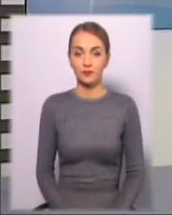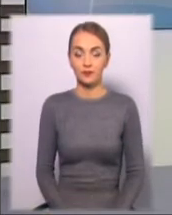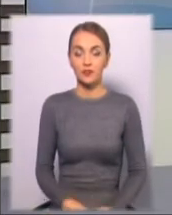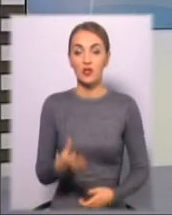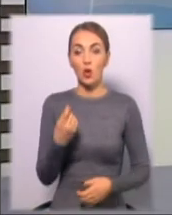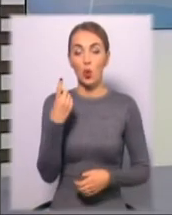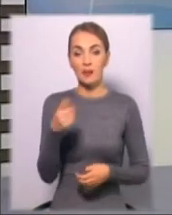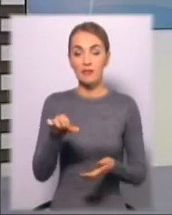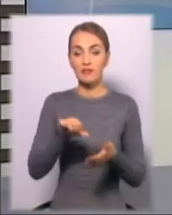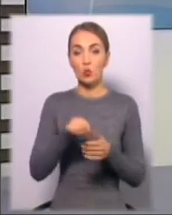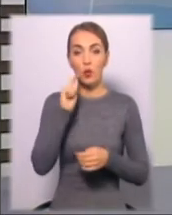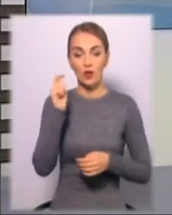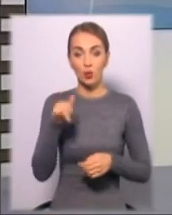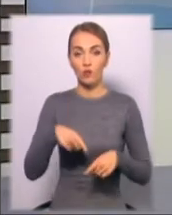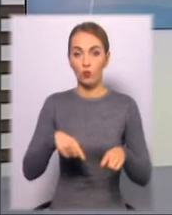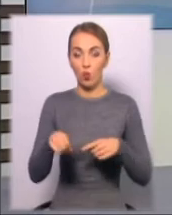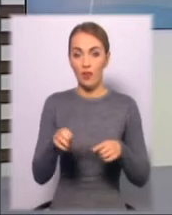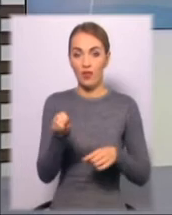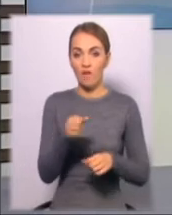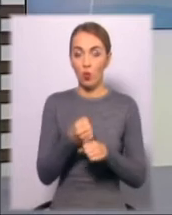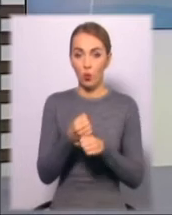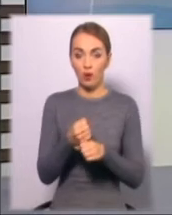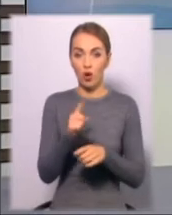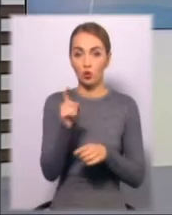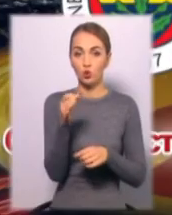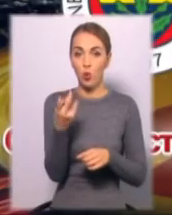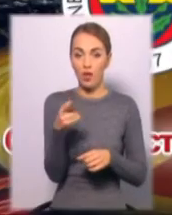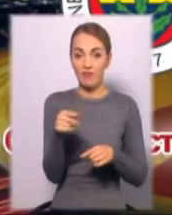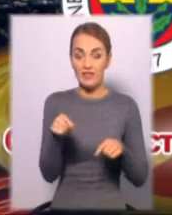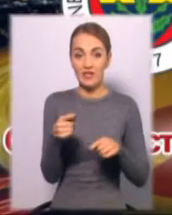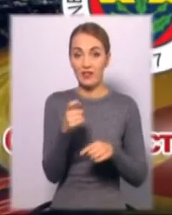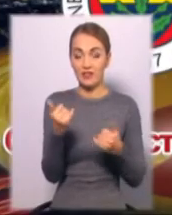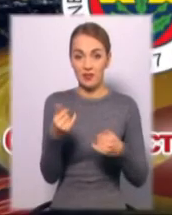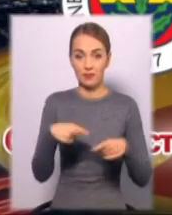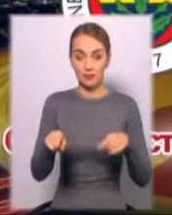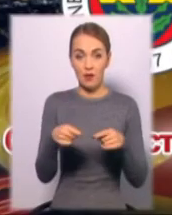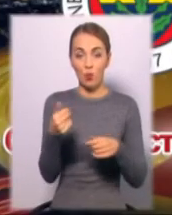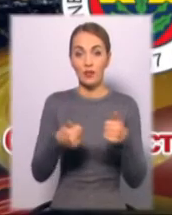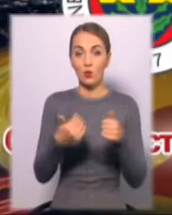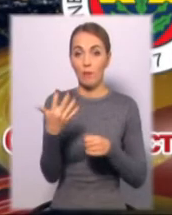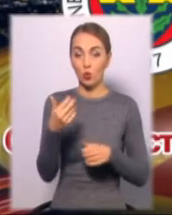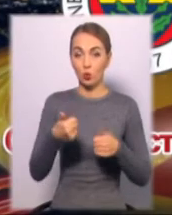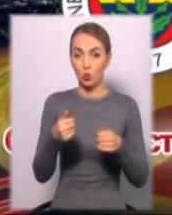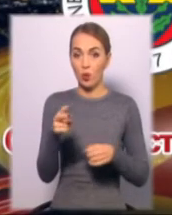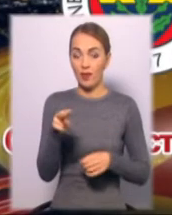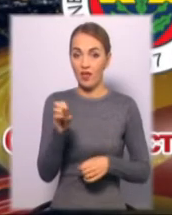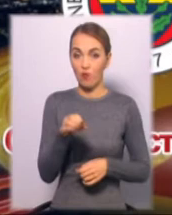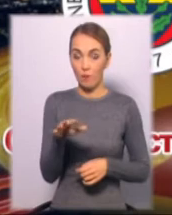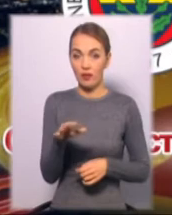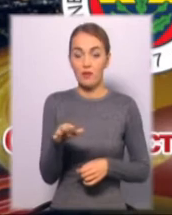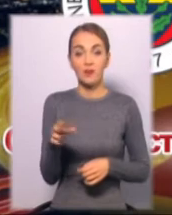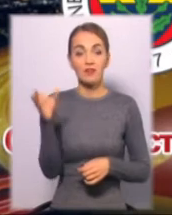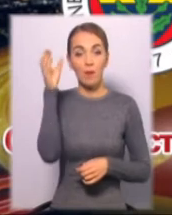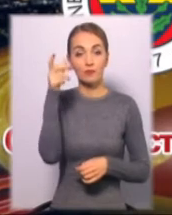Ще один представник України у футбольних Єврокубках – «Зоря». У ці хвилини вже грає поєдинок 5-го туру Ліги Європи. У Стамбулі